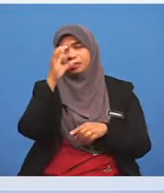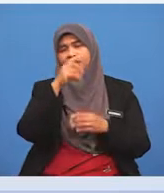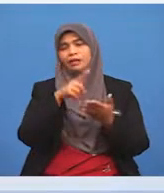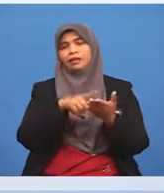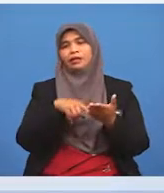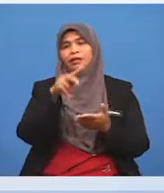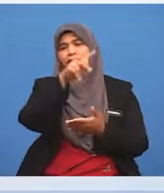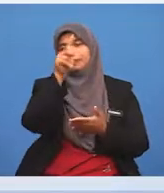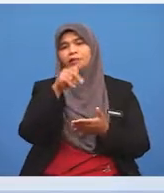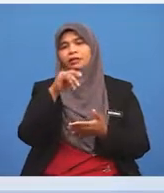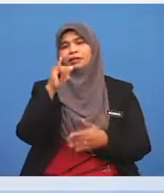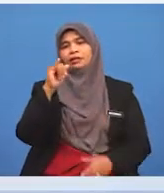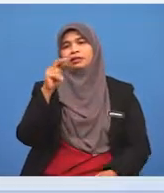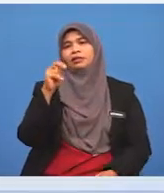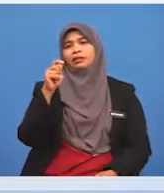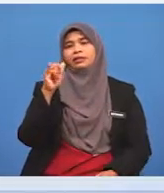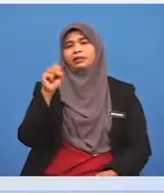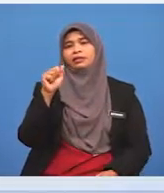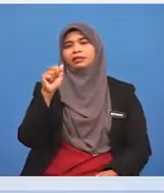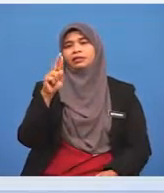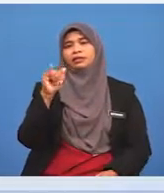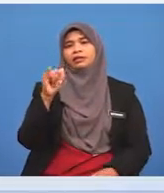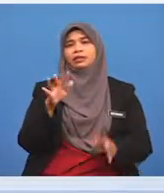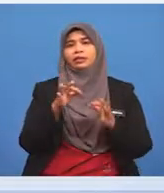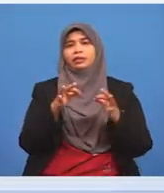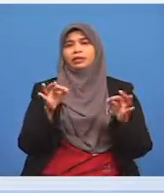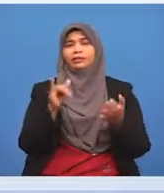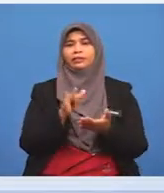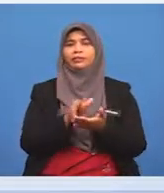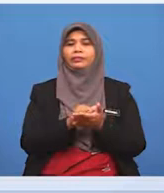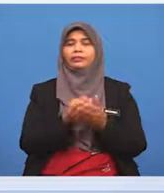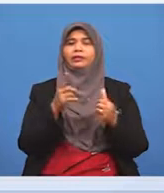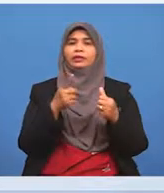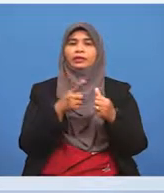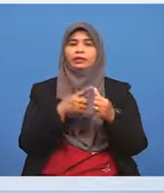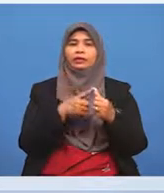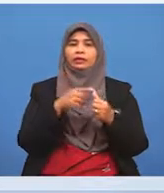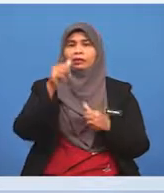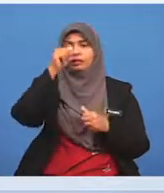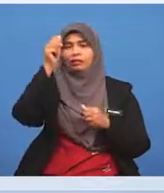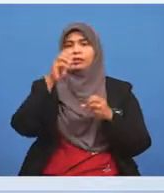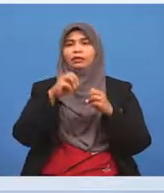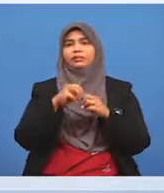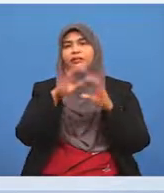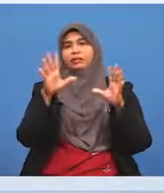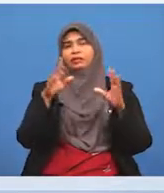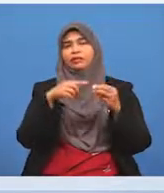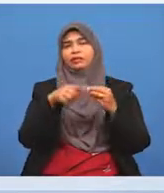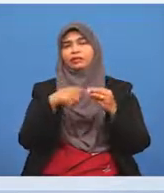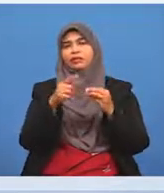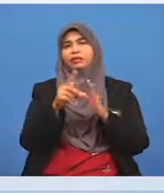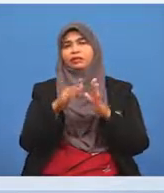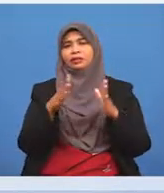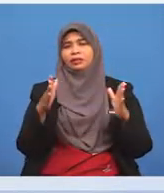Wa Taala menjelaskan tentang kebesaran dan keagungannya melalui kejadian air,